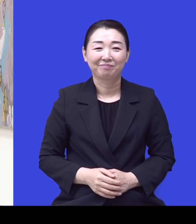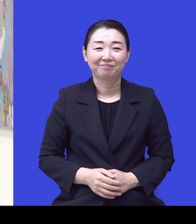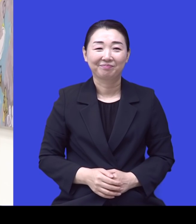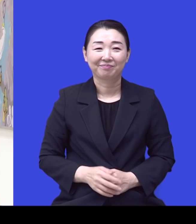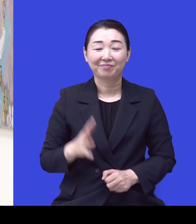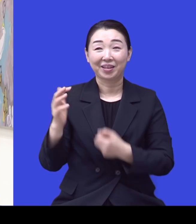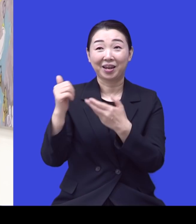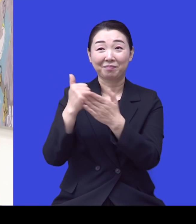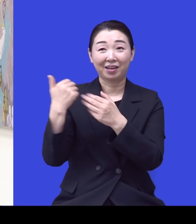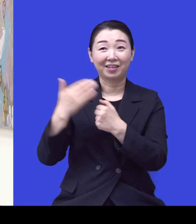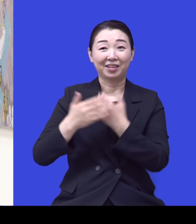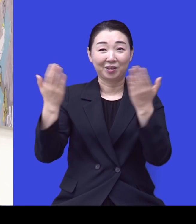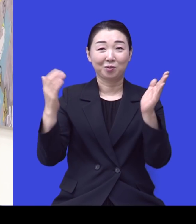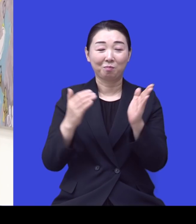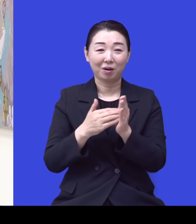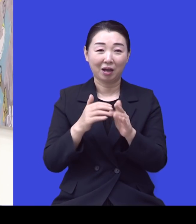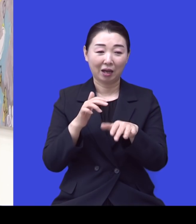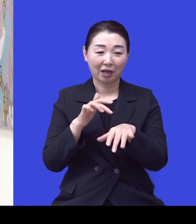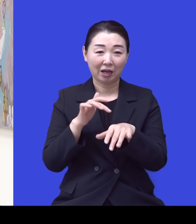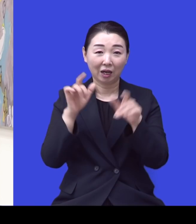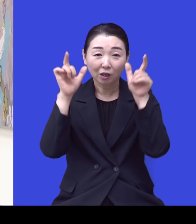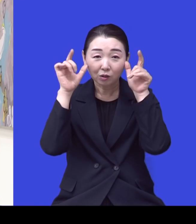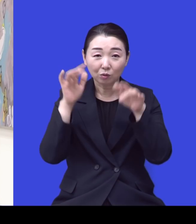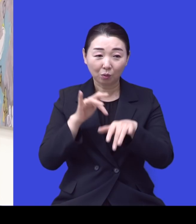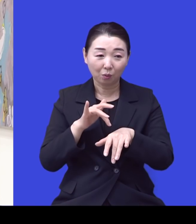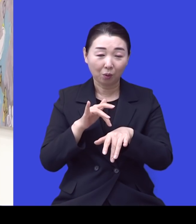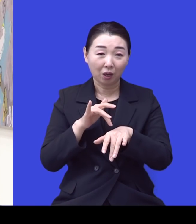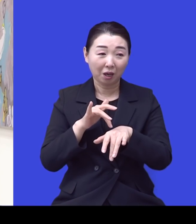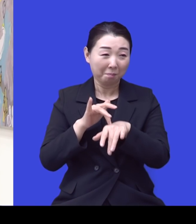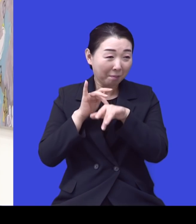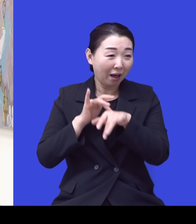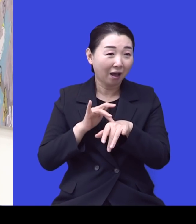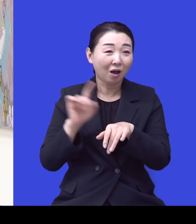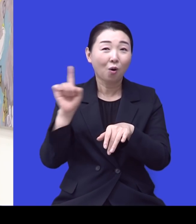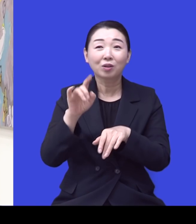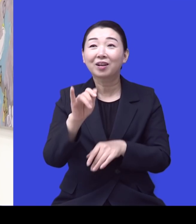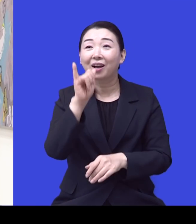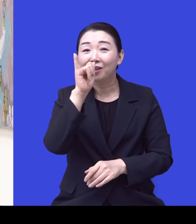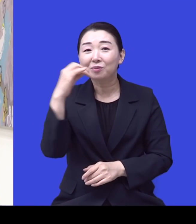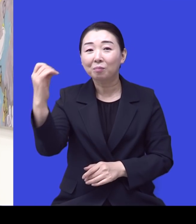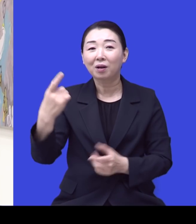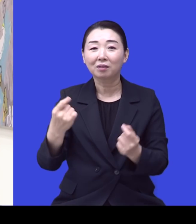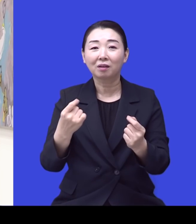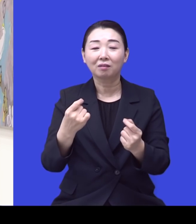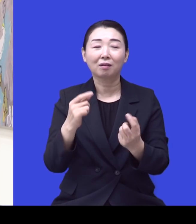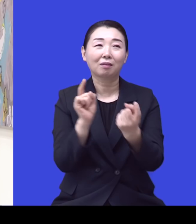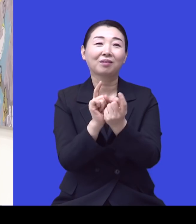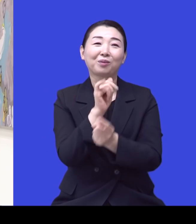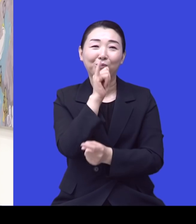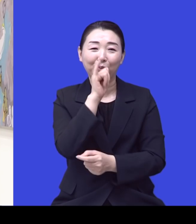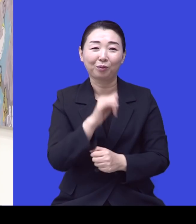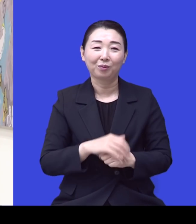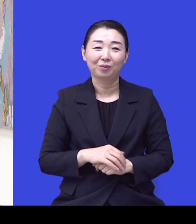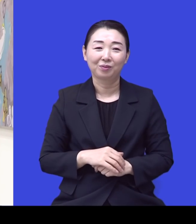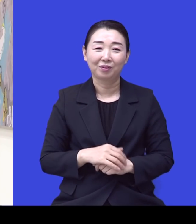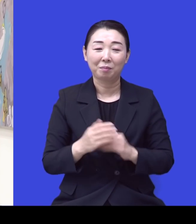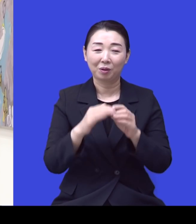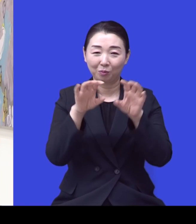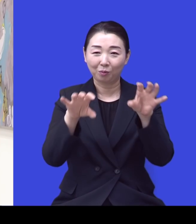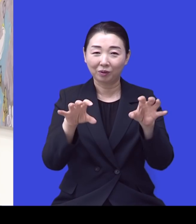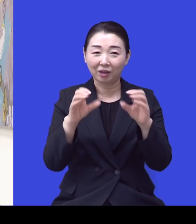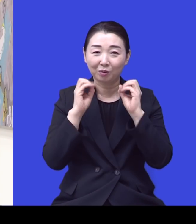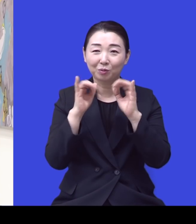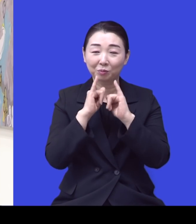저에게 은혜를 주셔서 소를 잃어버리면 어디 가서 있을 것 같다 이런 얘기를 했는데 네. 그게 이렇게 맞았던 적이 있어요. 그래서 동네에 그